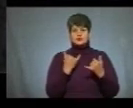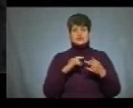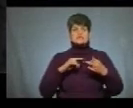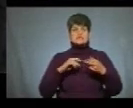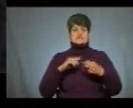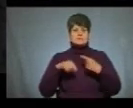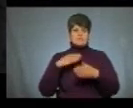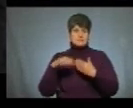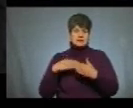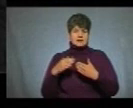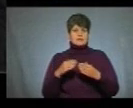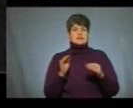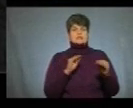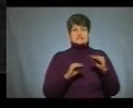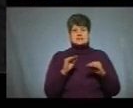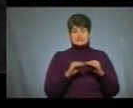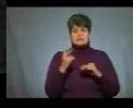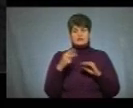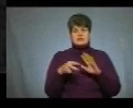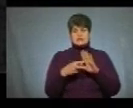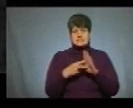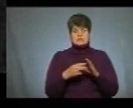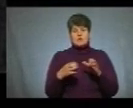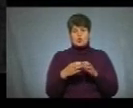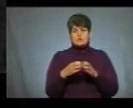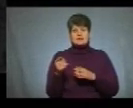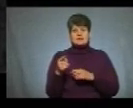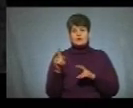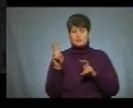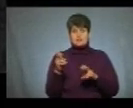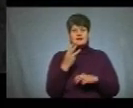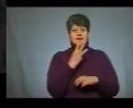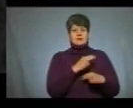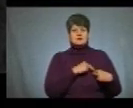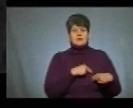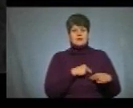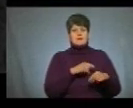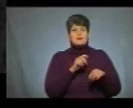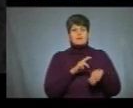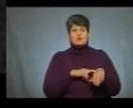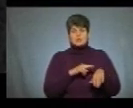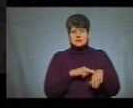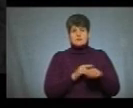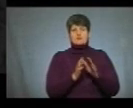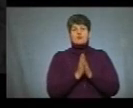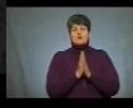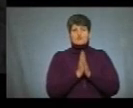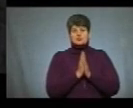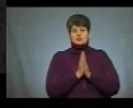склад, 27 з роти Тернопіль, 3 працівника патрульної поліції. Прошу,